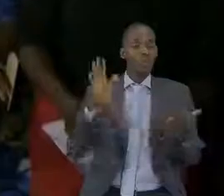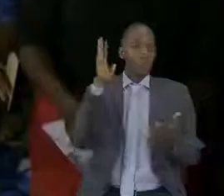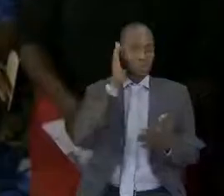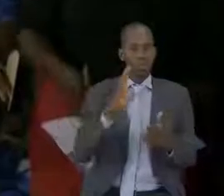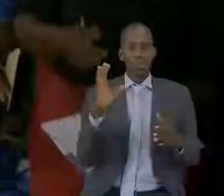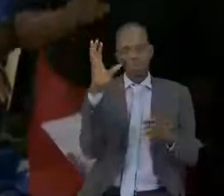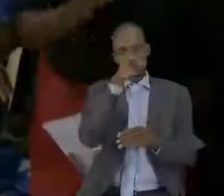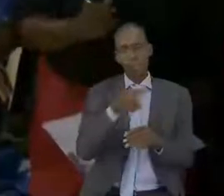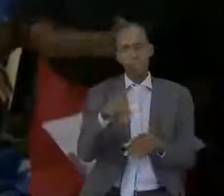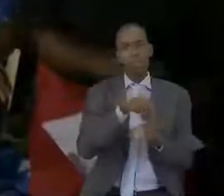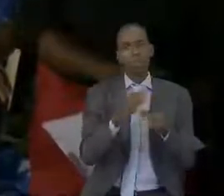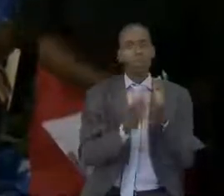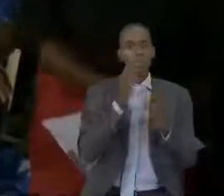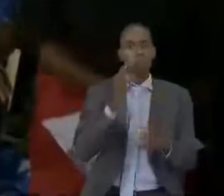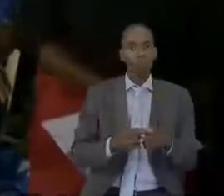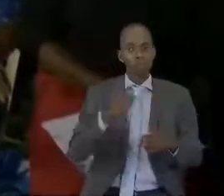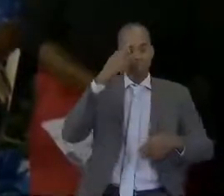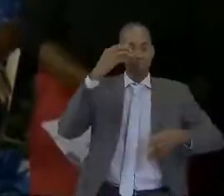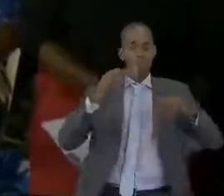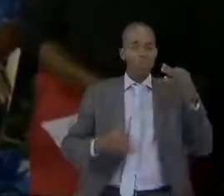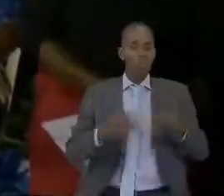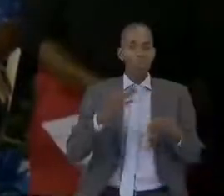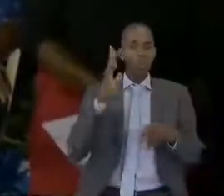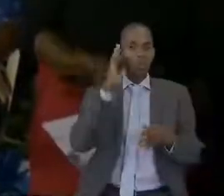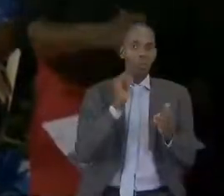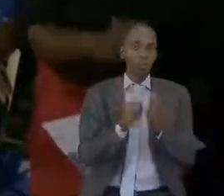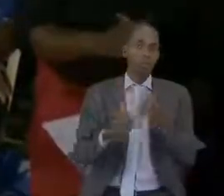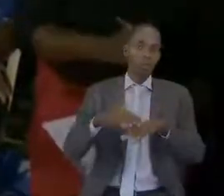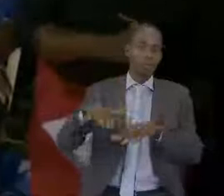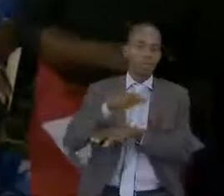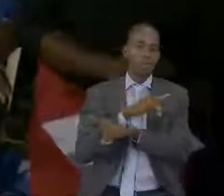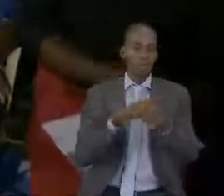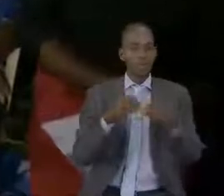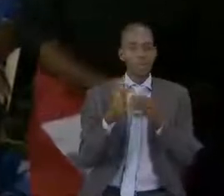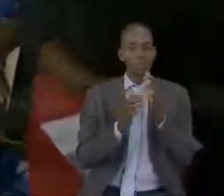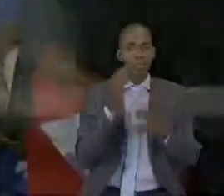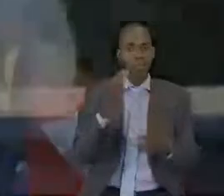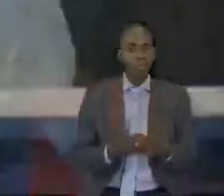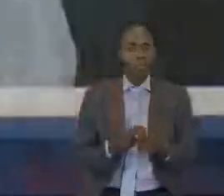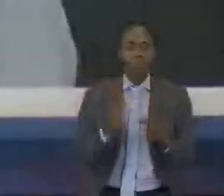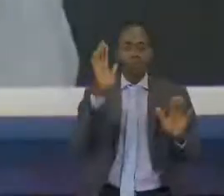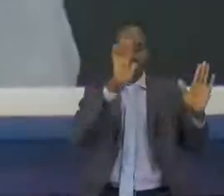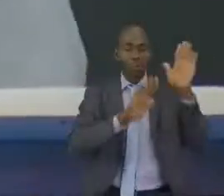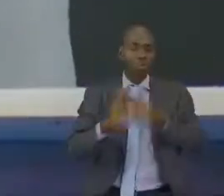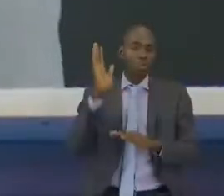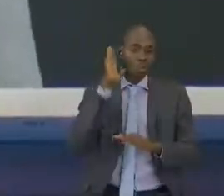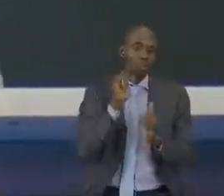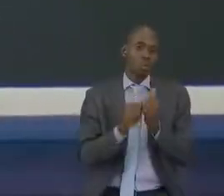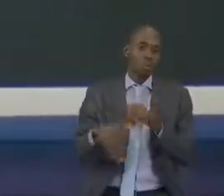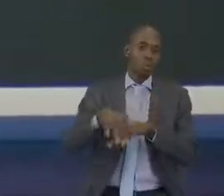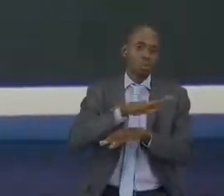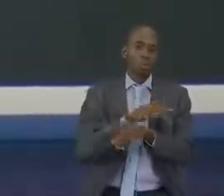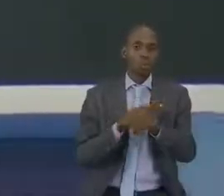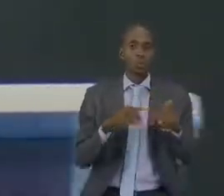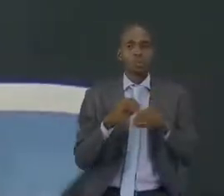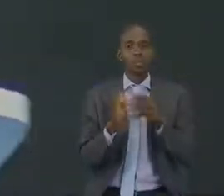toi. Le jugement passera par-dessus toi. La calamité passera par-dessus toi. Toutes ces